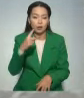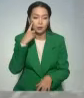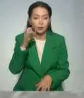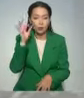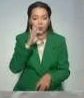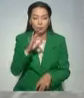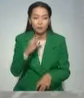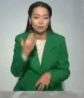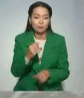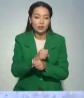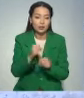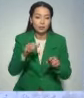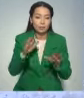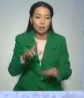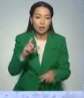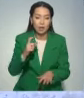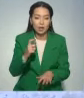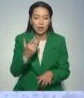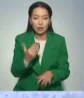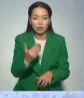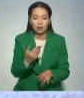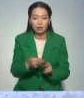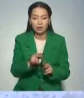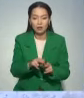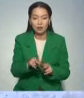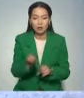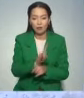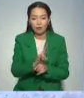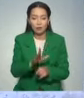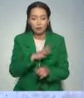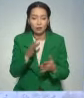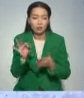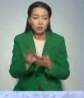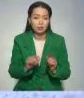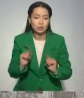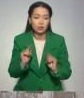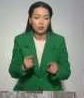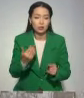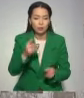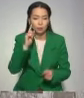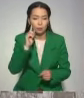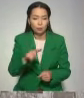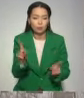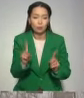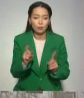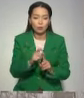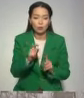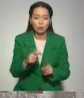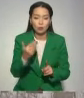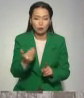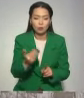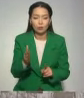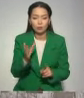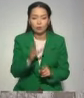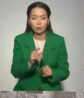заминированном здании акимата Экибастуза оказалась фейком уже террориста задержали сразу он во всем признался к слову подозреваемый уже